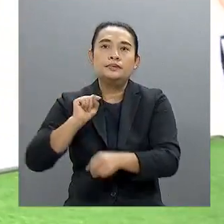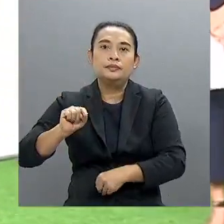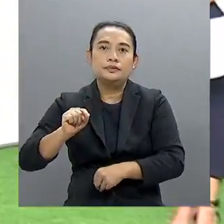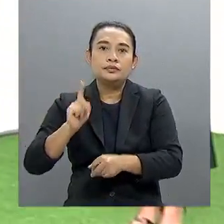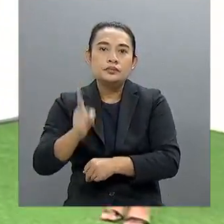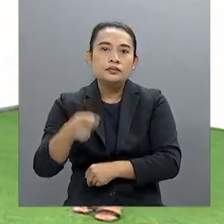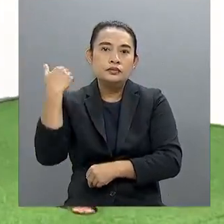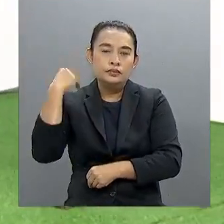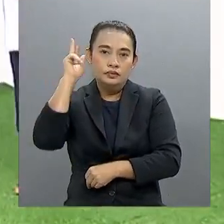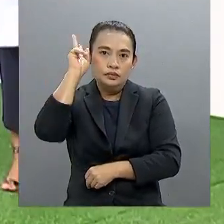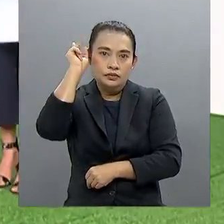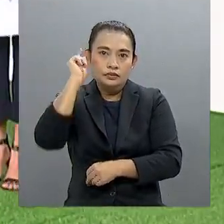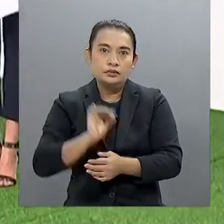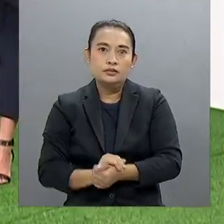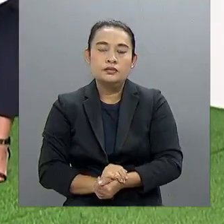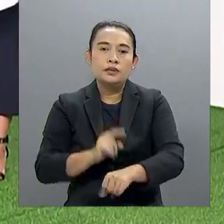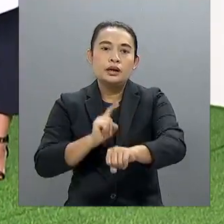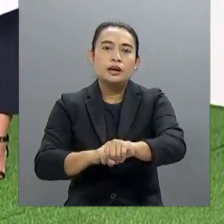อีกทีเรียกว่าเหมาะสมแล้วก็เด็กๆอาจจะสนใจหรือครอบครัวสนใจนะเช่นการทำพอดแคสต์การผลิตสื่อผลิตหนังสั้นอะไรต่างๆนะคะไปจนถึงกลุ่มข่าวซึ่งค่ะไม่ได้เลยนะคะว่าการทำช่องทีวีอย่างไรก็ต้องมีข่าวซึ่งมีแค่40